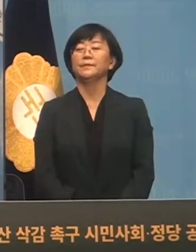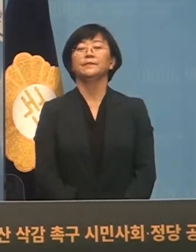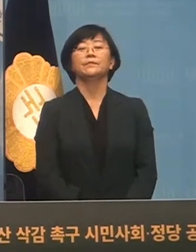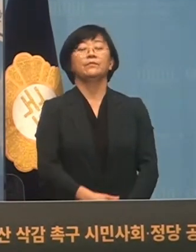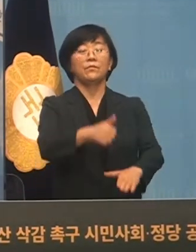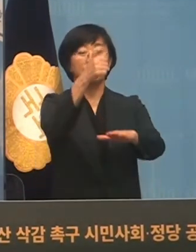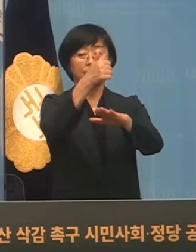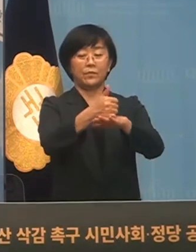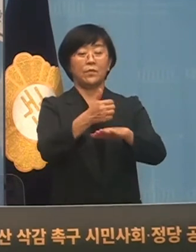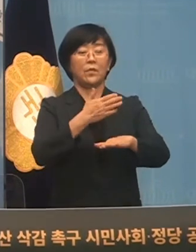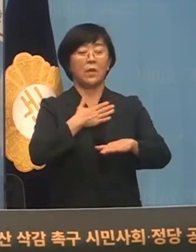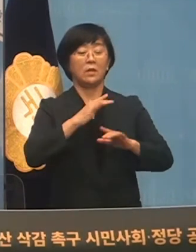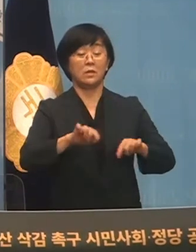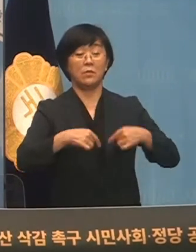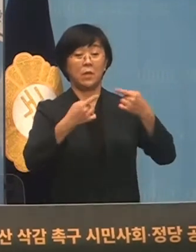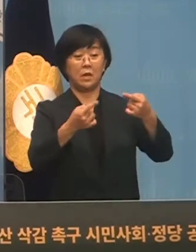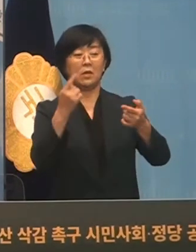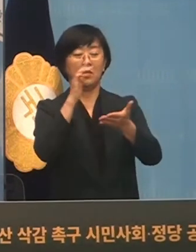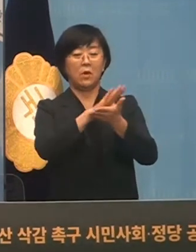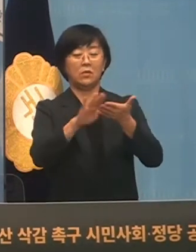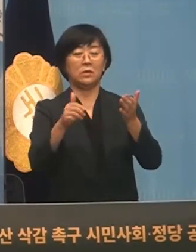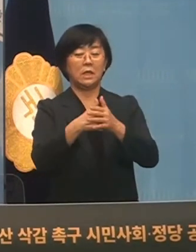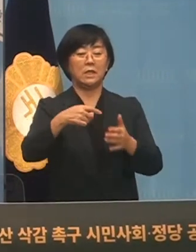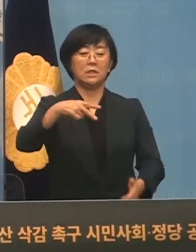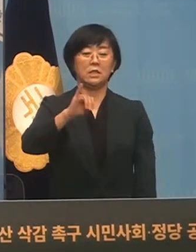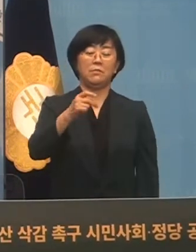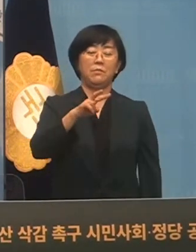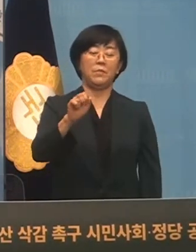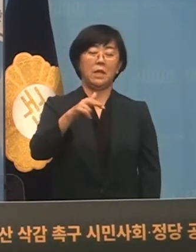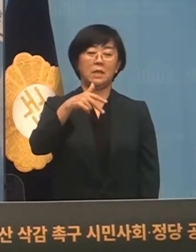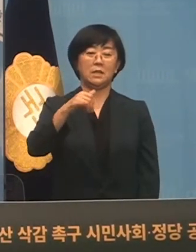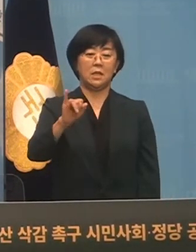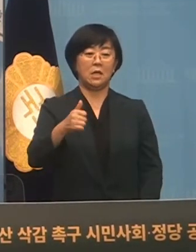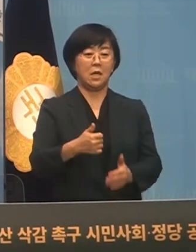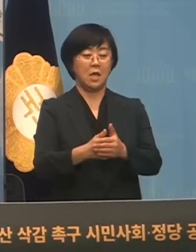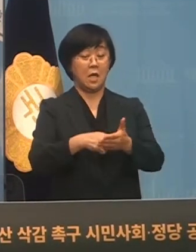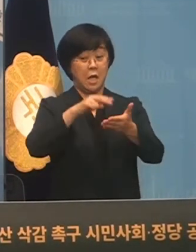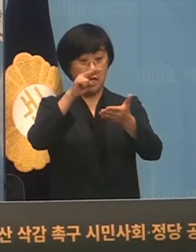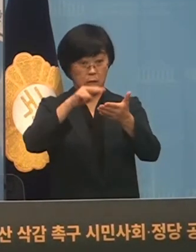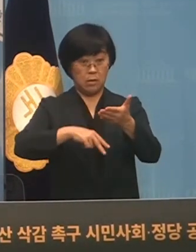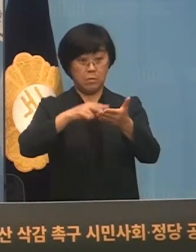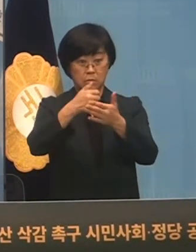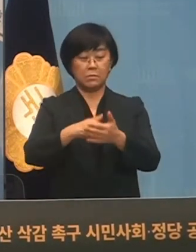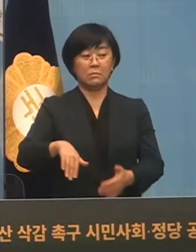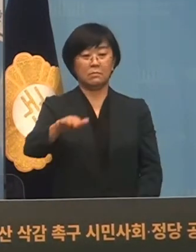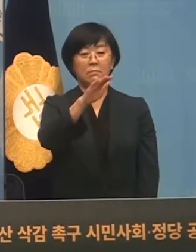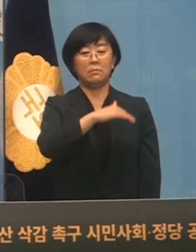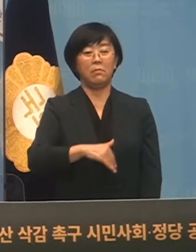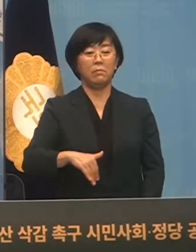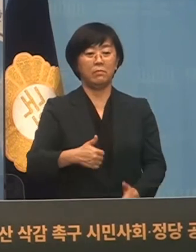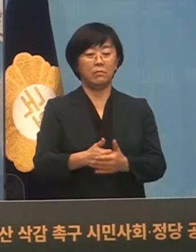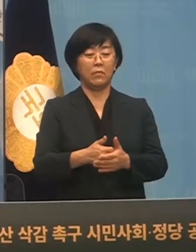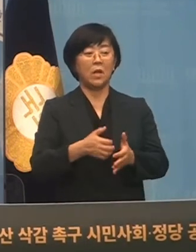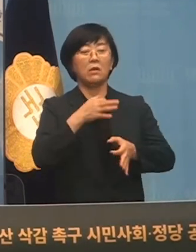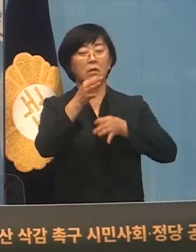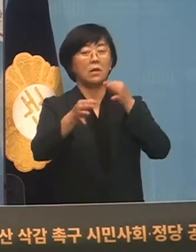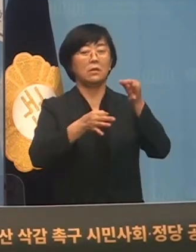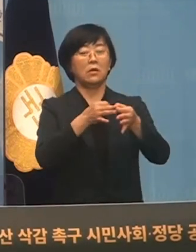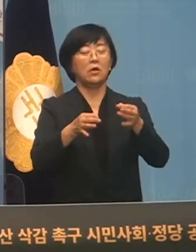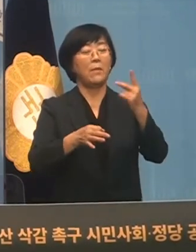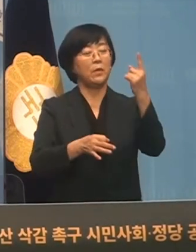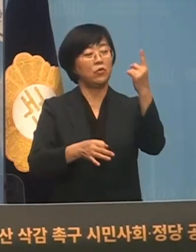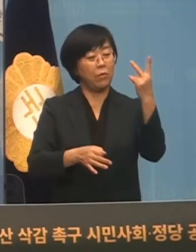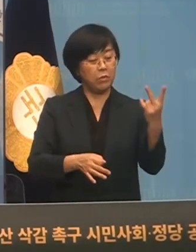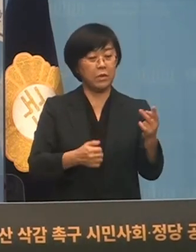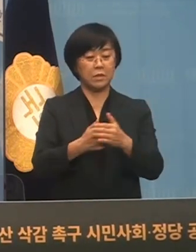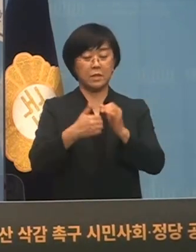네, 마지막으로 저는 참여연대 평화구축센터 신미지 간사입니다. 기자회견문을 읽고 저희가 구호 두 번 외치면서 사진 찍을